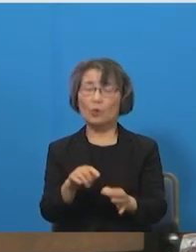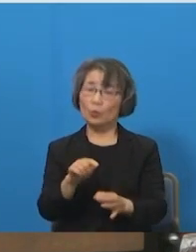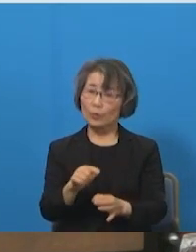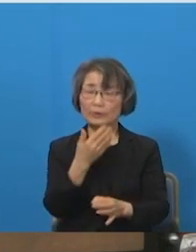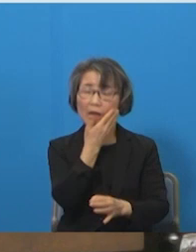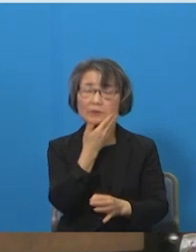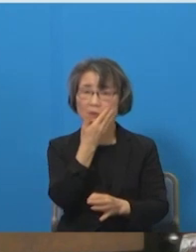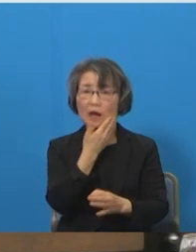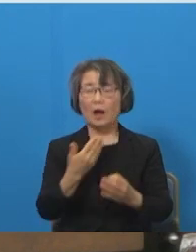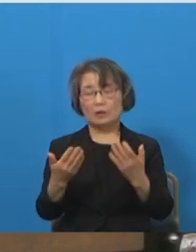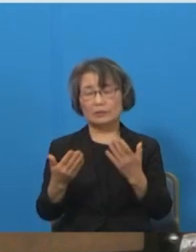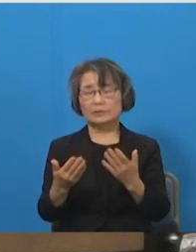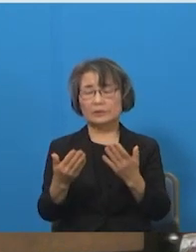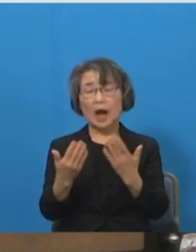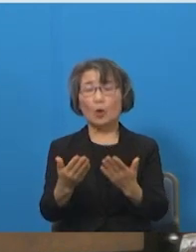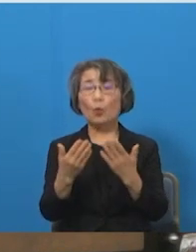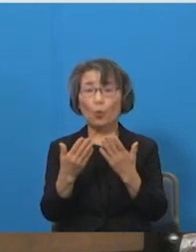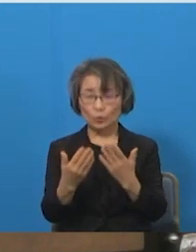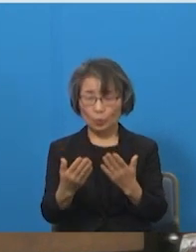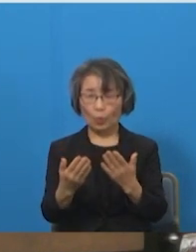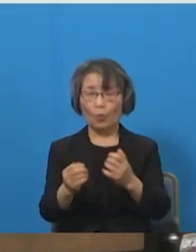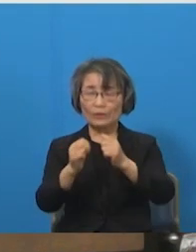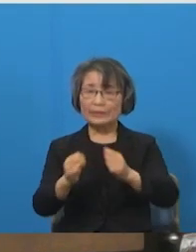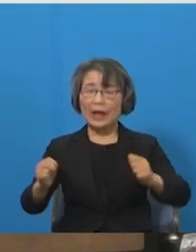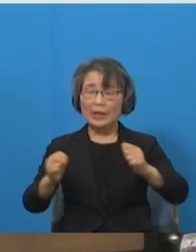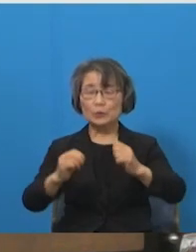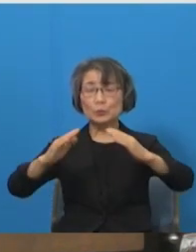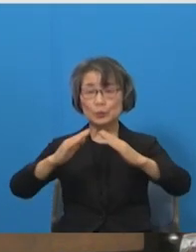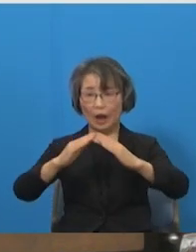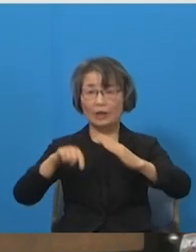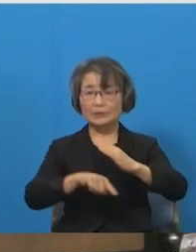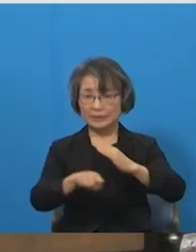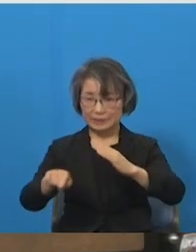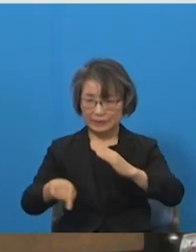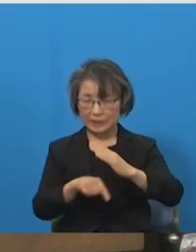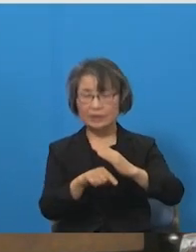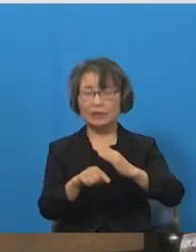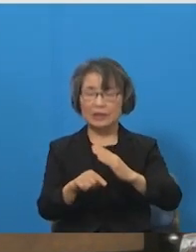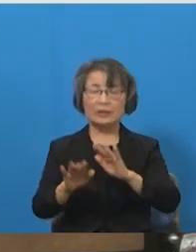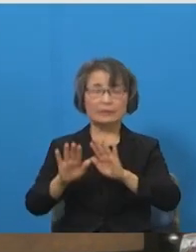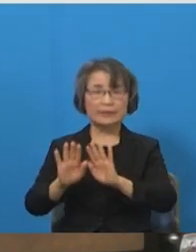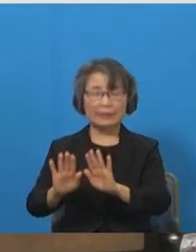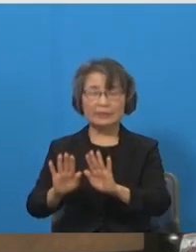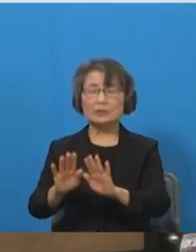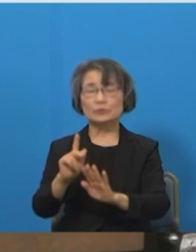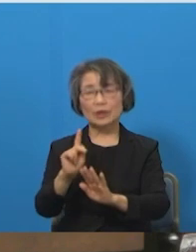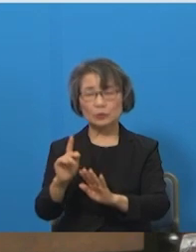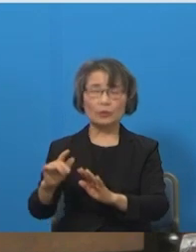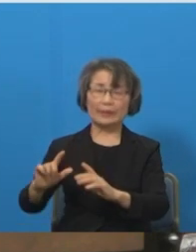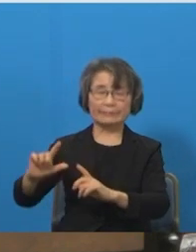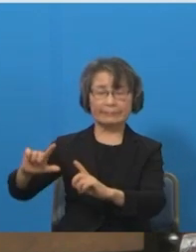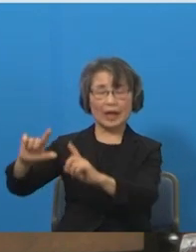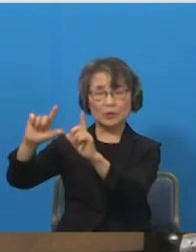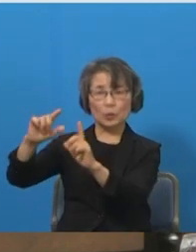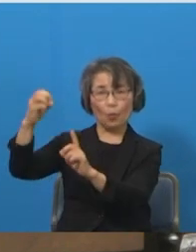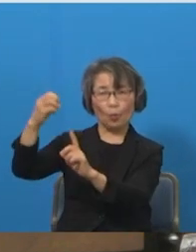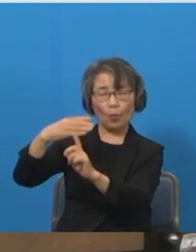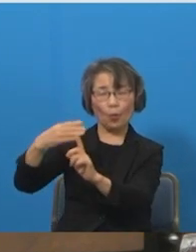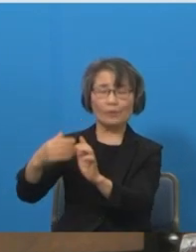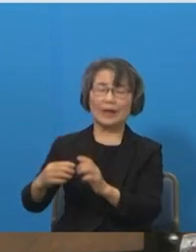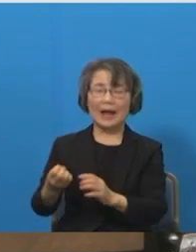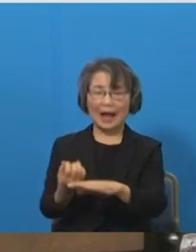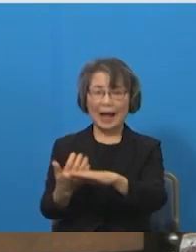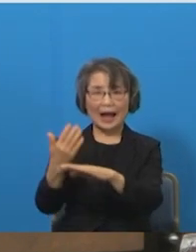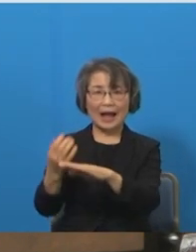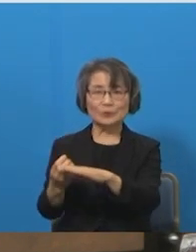担う学校体験について、本市では屋根や外壁等の断熱化や太陽光発電の整備を積極的に行うと